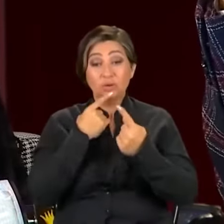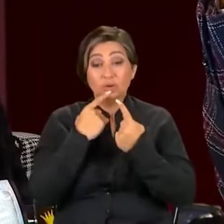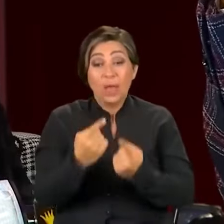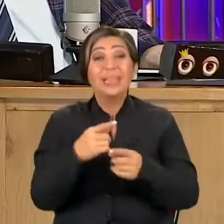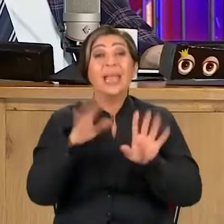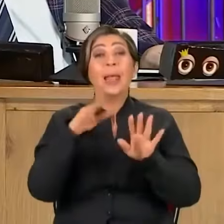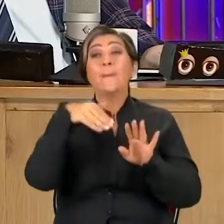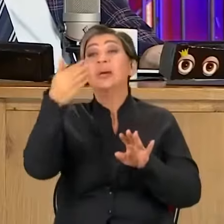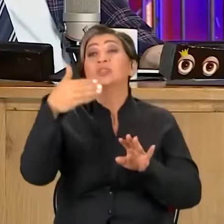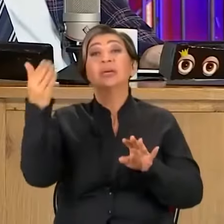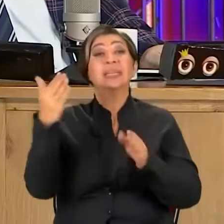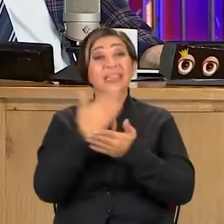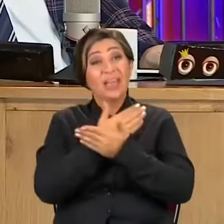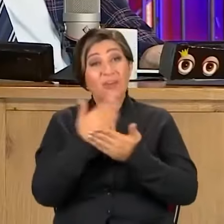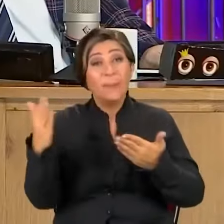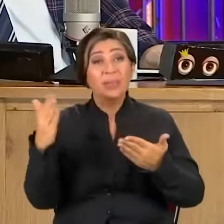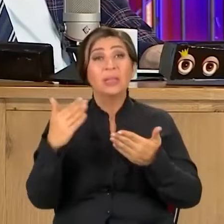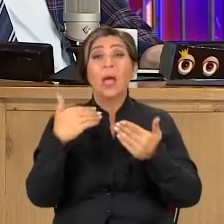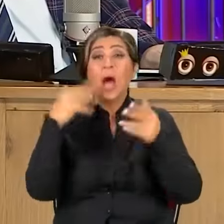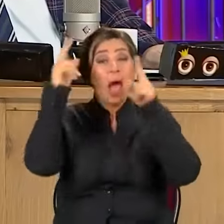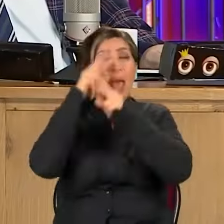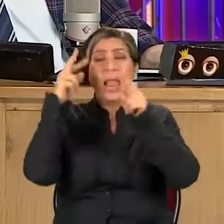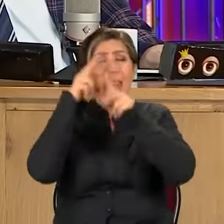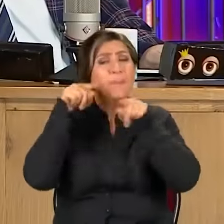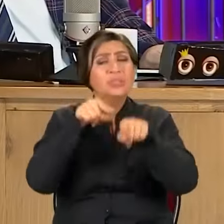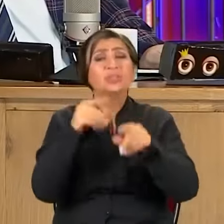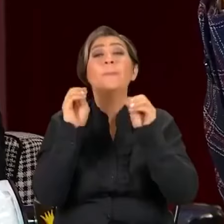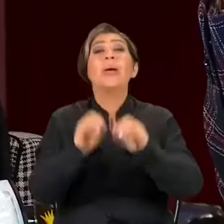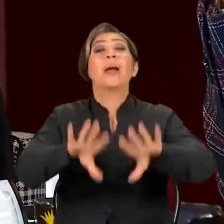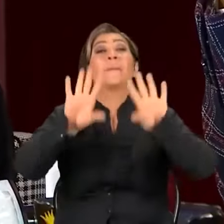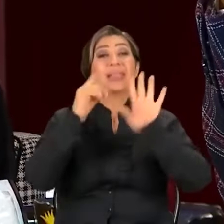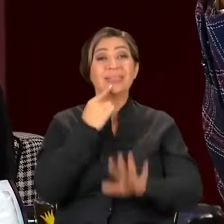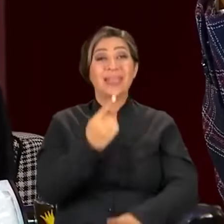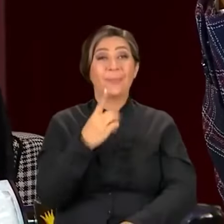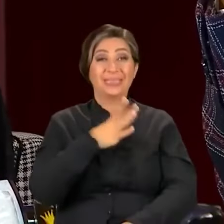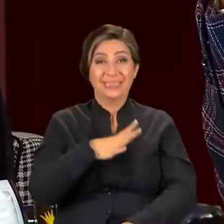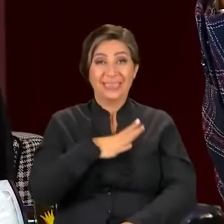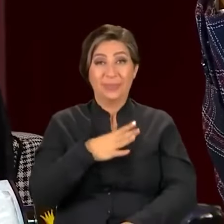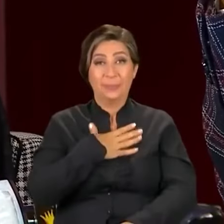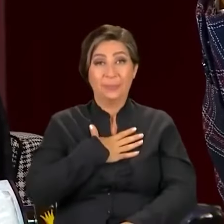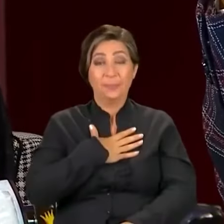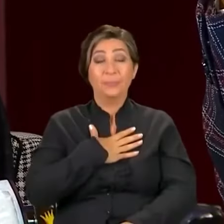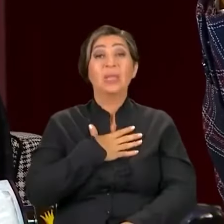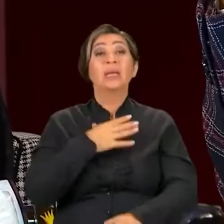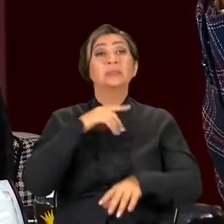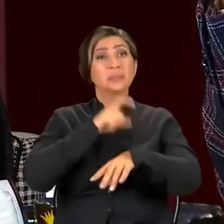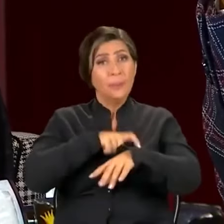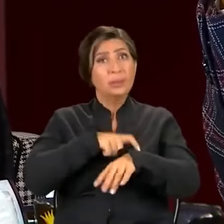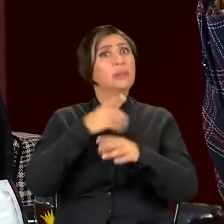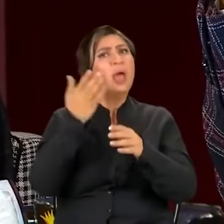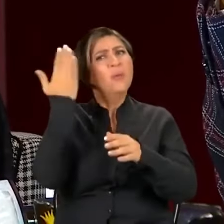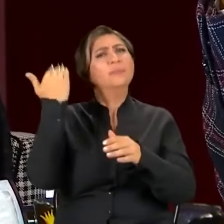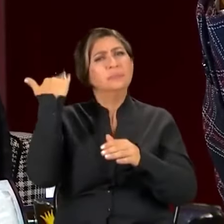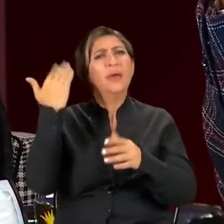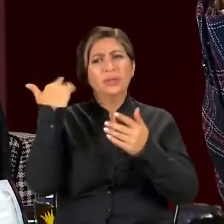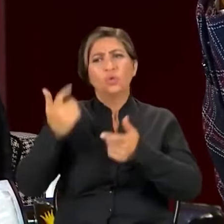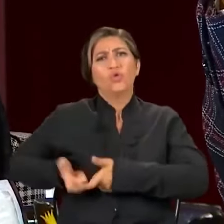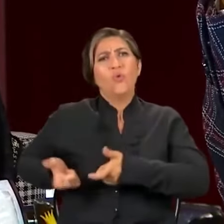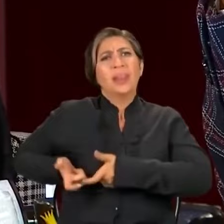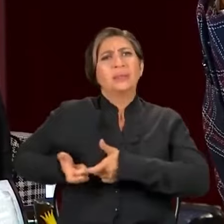başka yerlerde de devam edin, sakın hayalleriniz peşinizi bırakmayın demek istedim. Ve zamanında gerçekten güvenlik